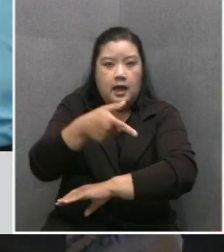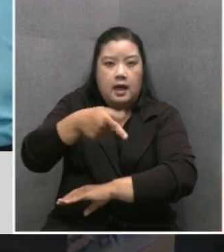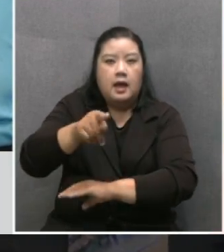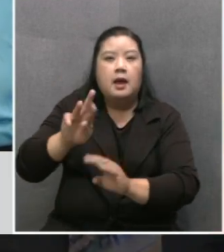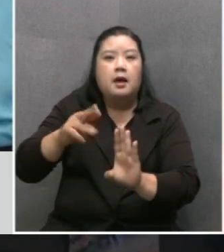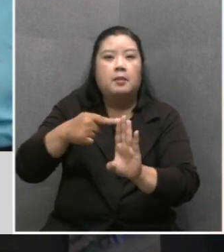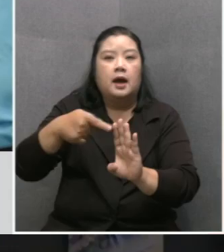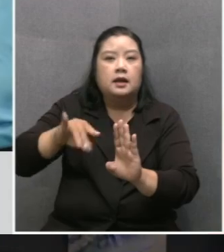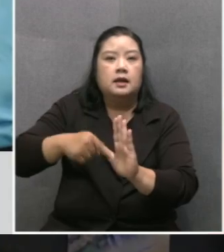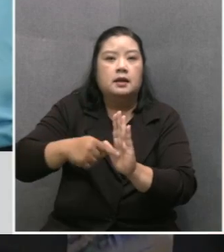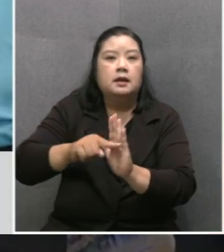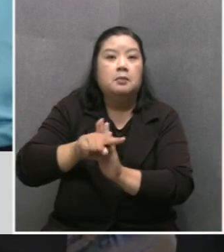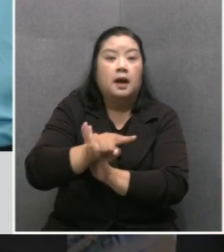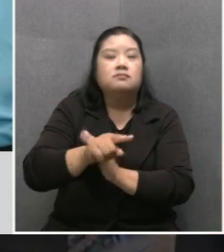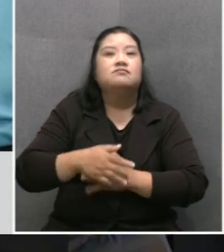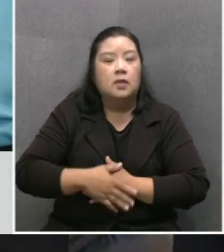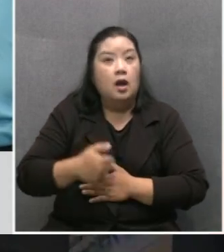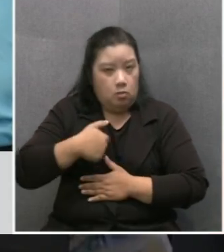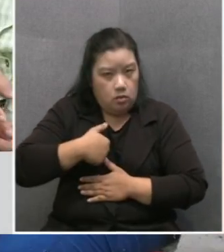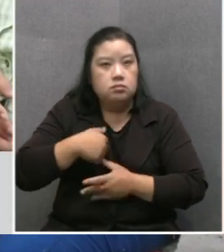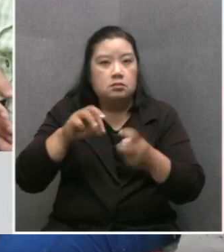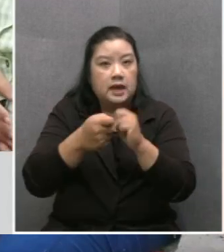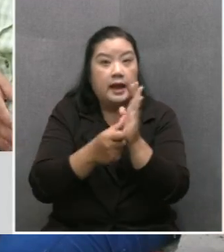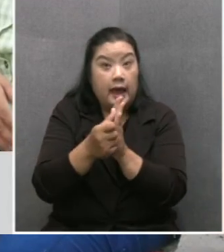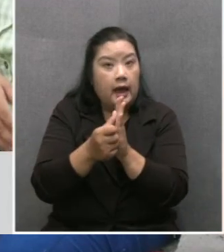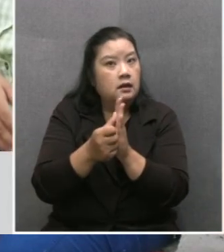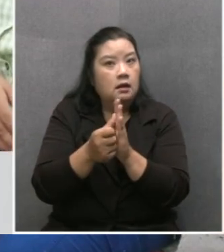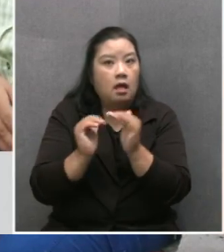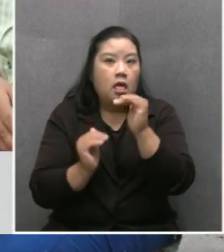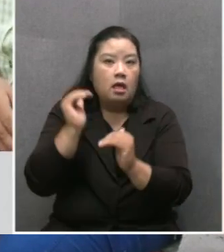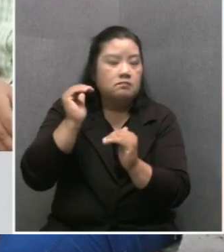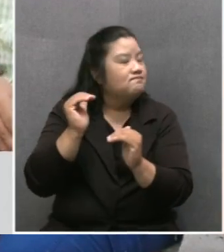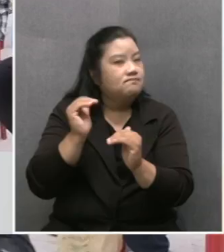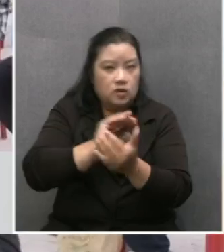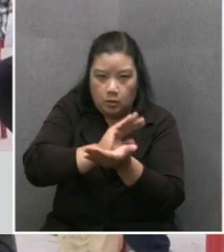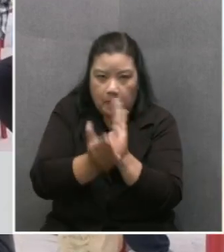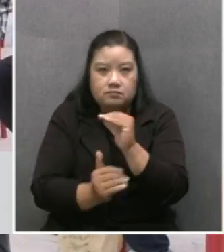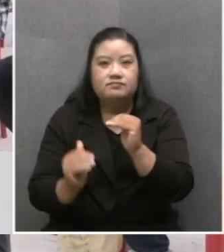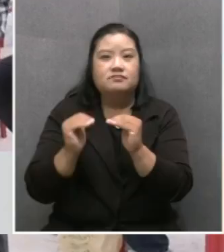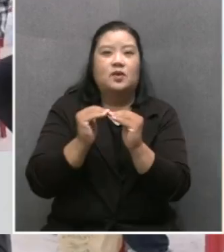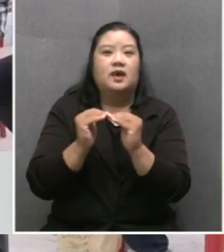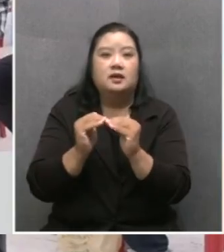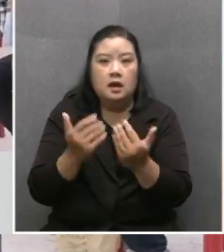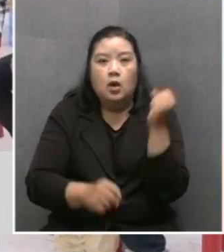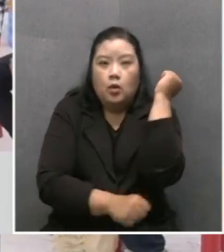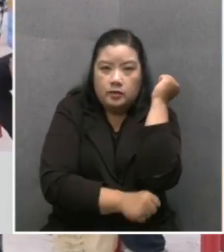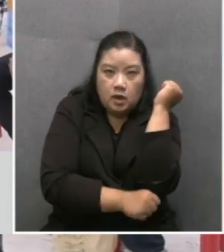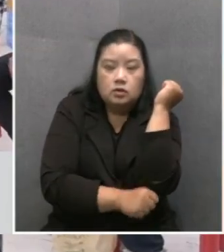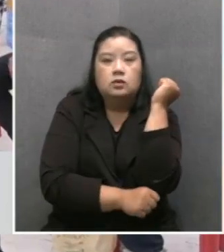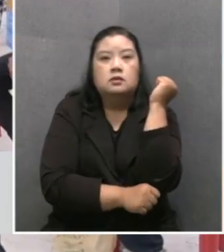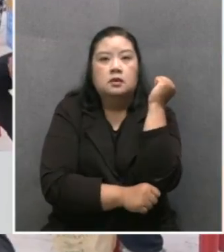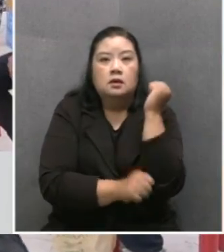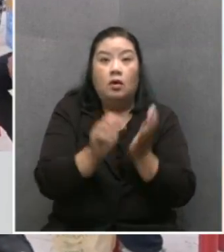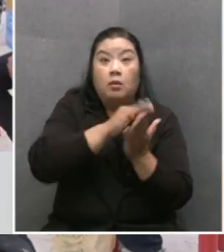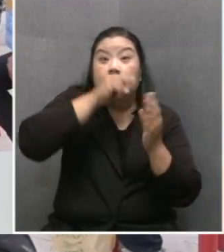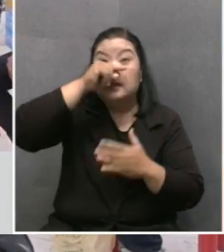พงศ์มีความมั่นใจว่าจะเข้ามาแก้ไขปัญหาเรื่องความเหลื่อมล้ำให้กับประเทศแล้วก็การแก้ไขปัญหาความยากจนนั้นทางพรรคไทย